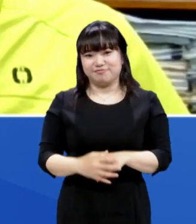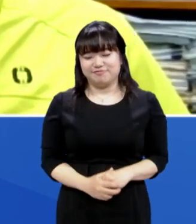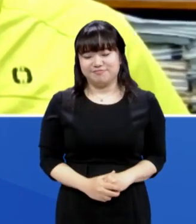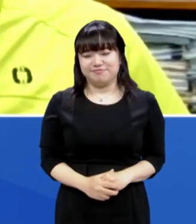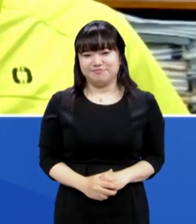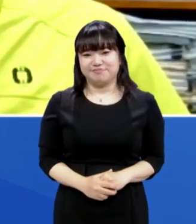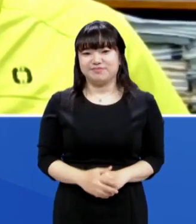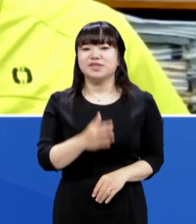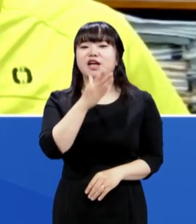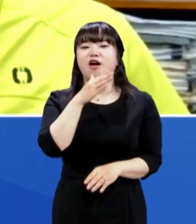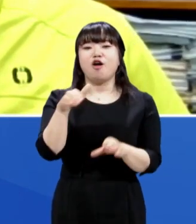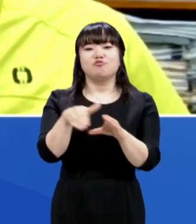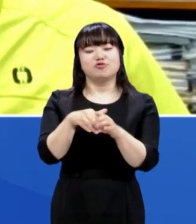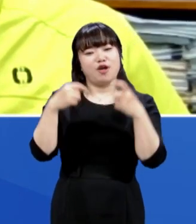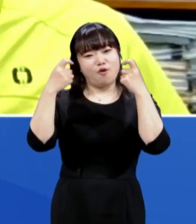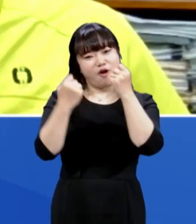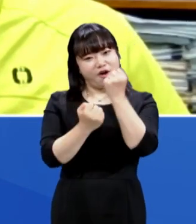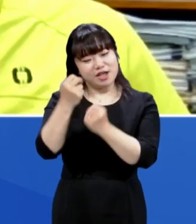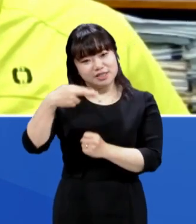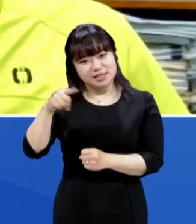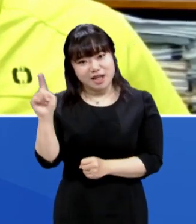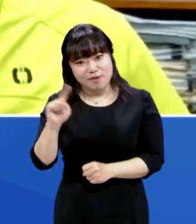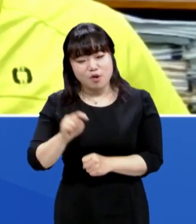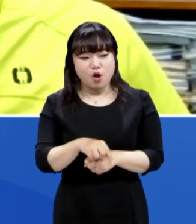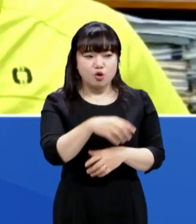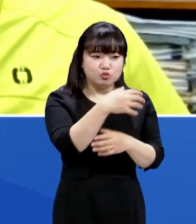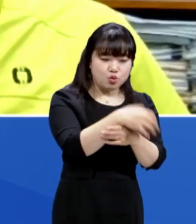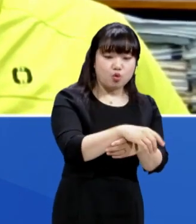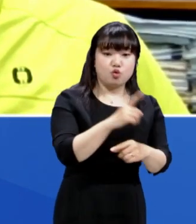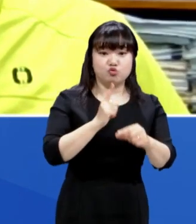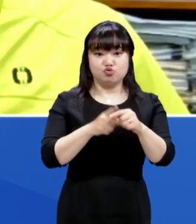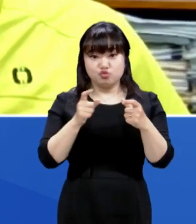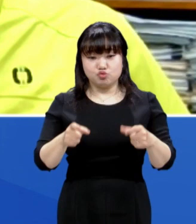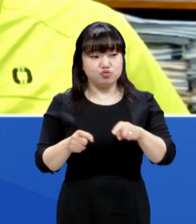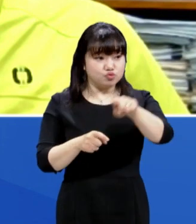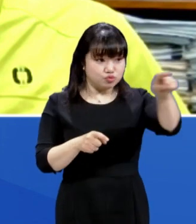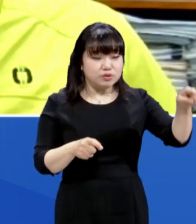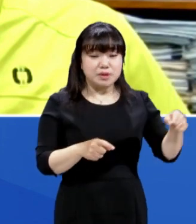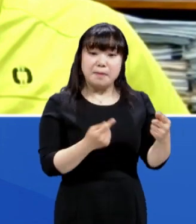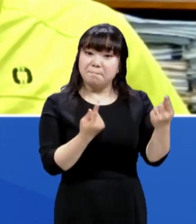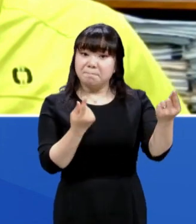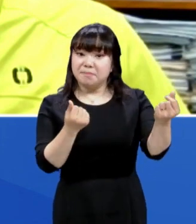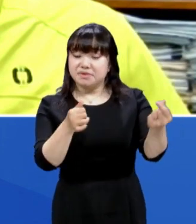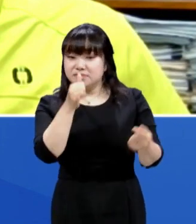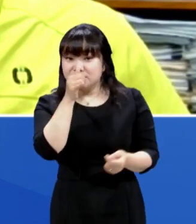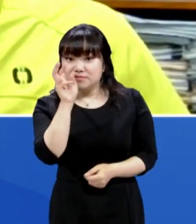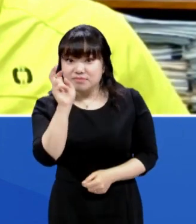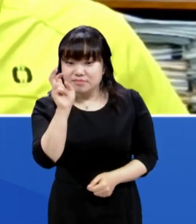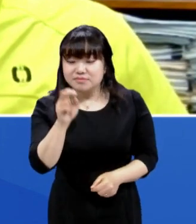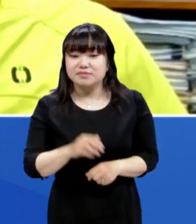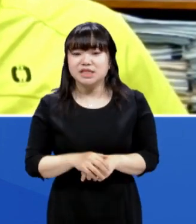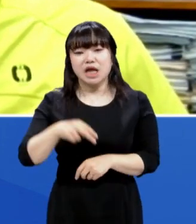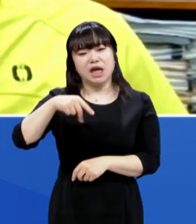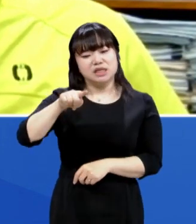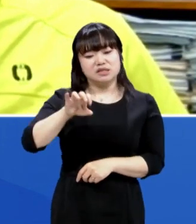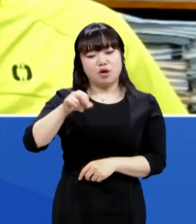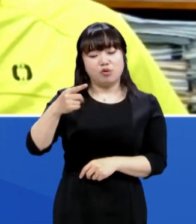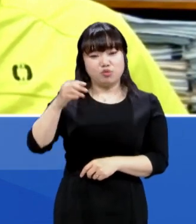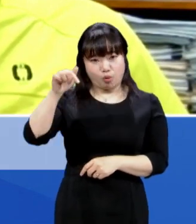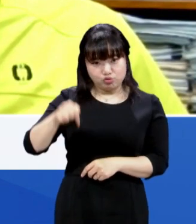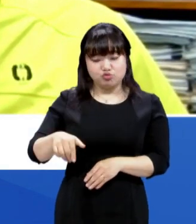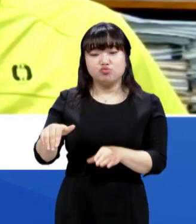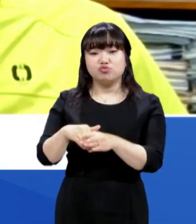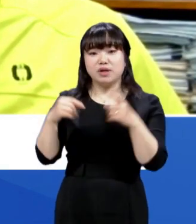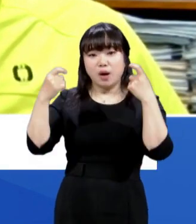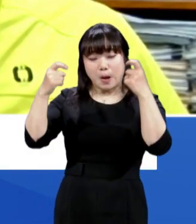4 무다 건가 해설 사는 사실이 종모 와 중구 등도 여러 자치구에서 유사한 사업을 하고 있는데 이 성동구에 문화관광해설사